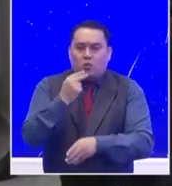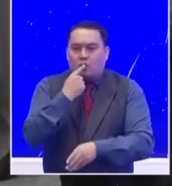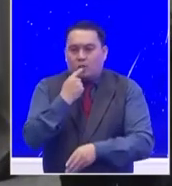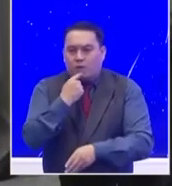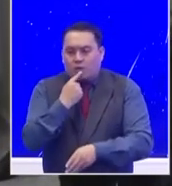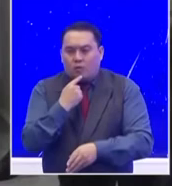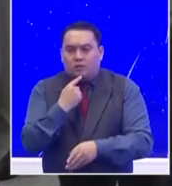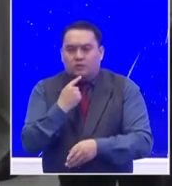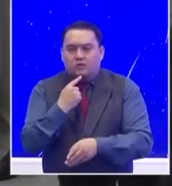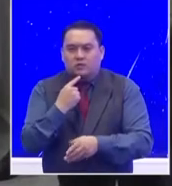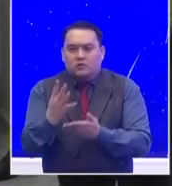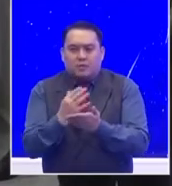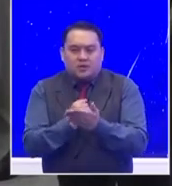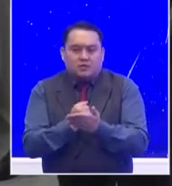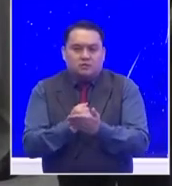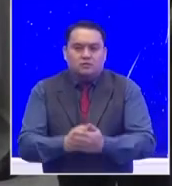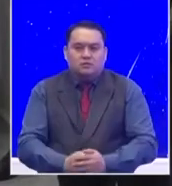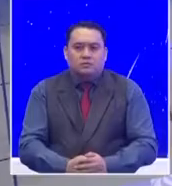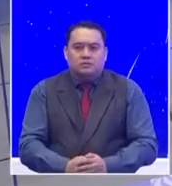учреждения компонентами и препаратами крови.